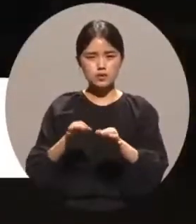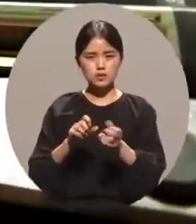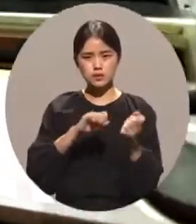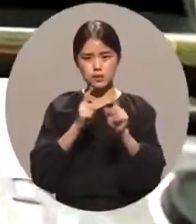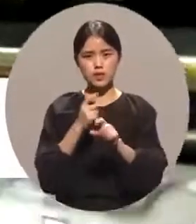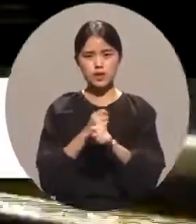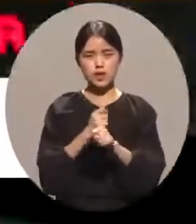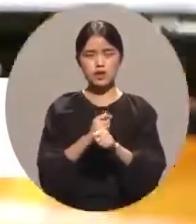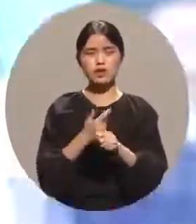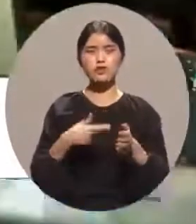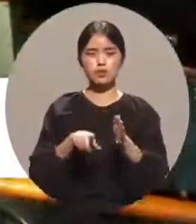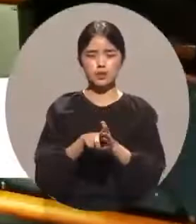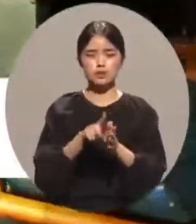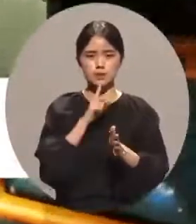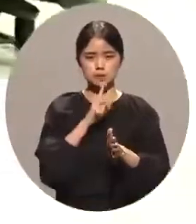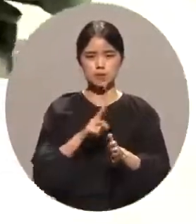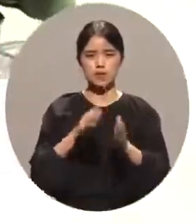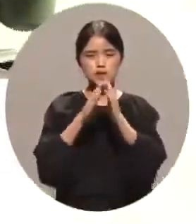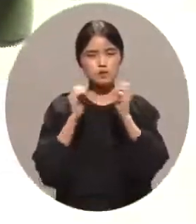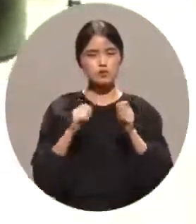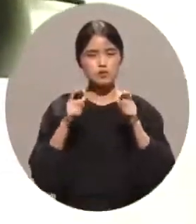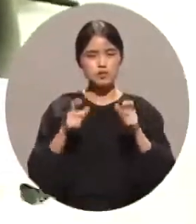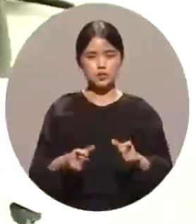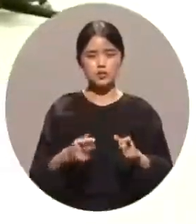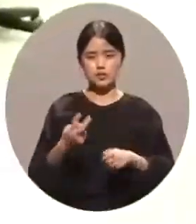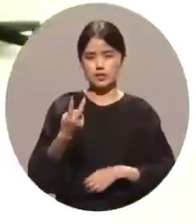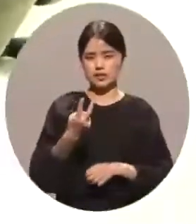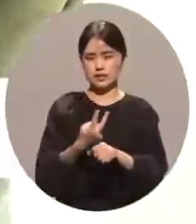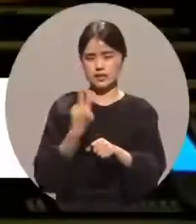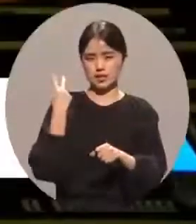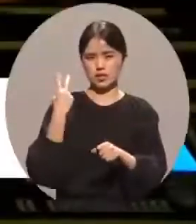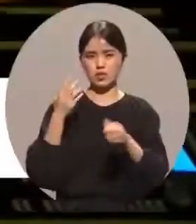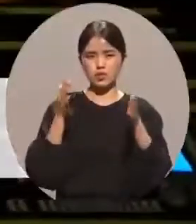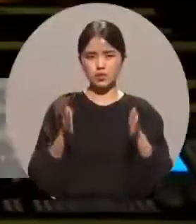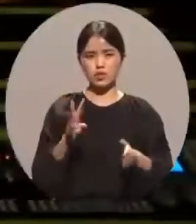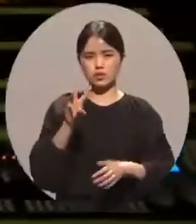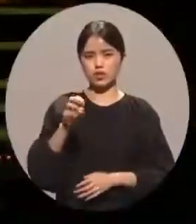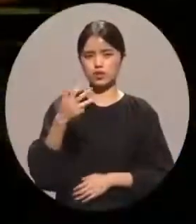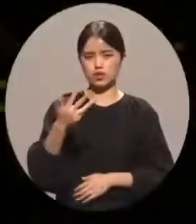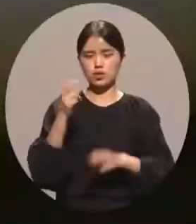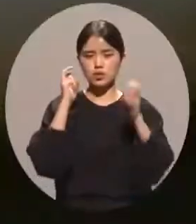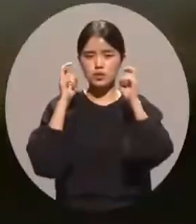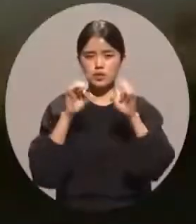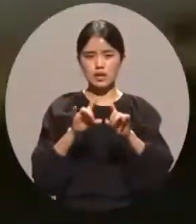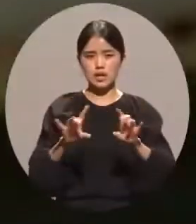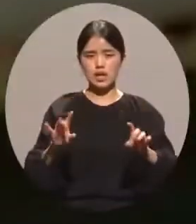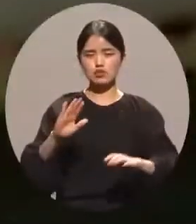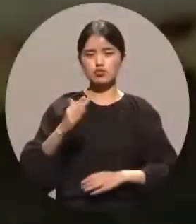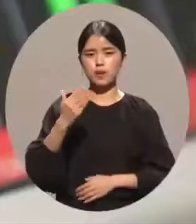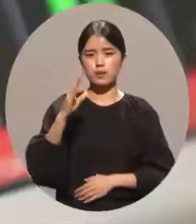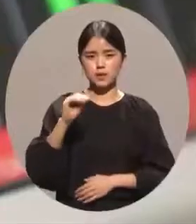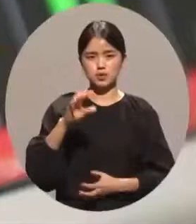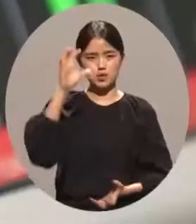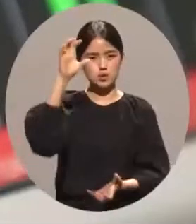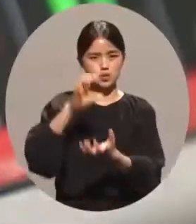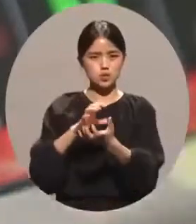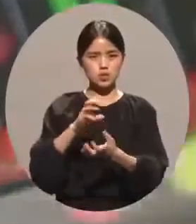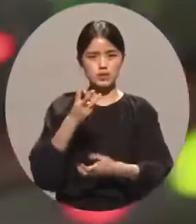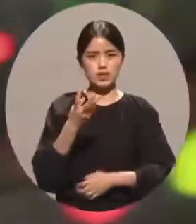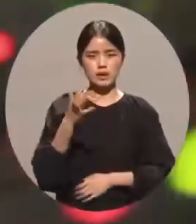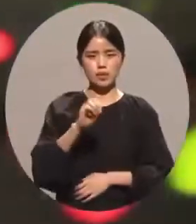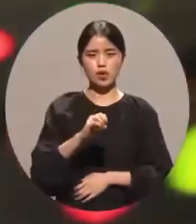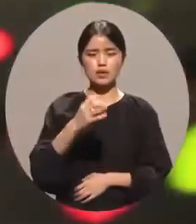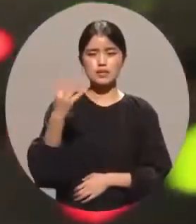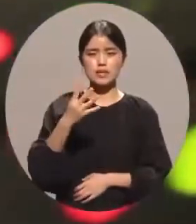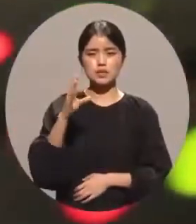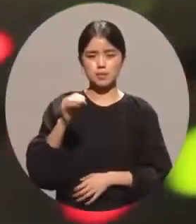설명했습니다 전국지역 의 경우 지난 2년간 38개 업체 에 각각 900만 원씩 총 3억 4천 여